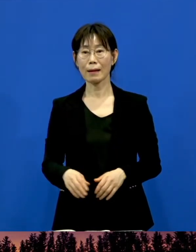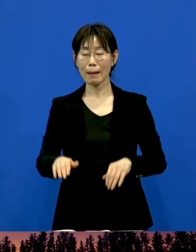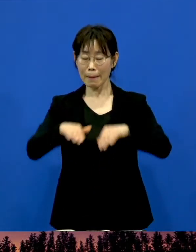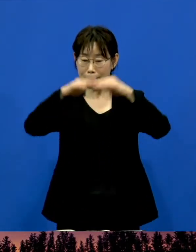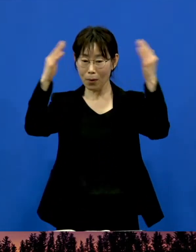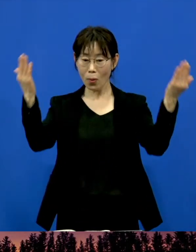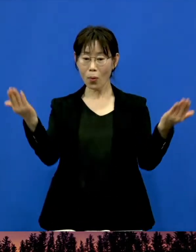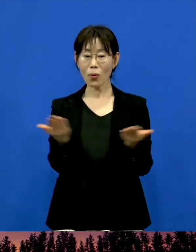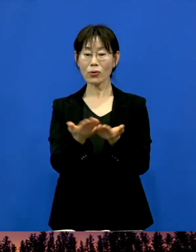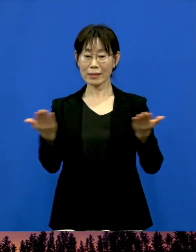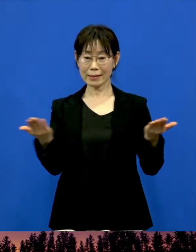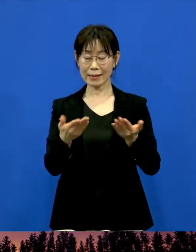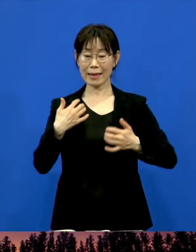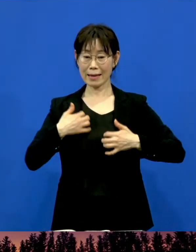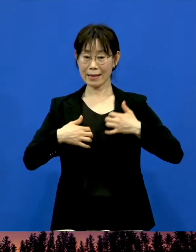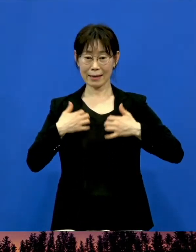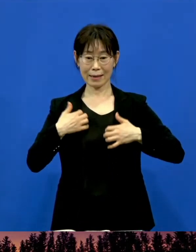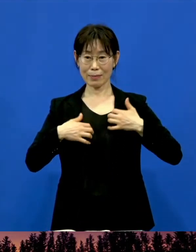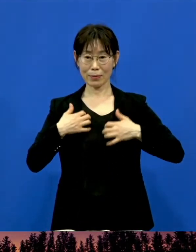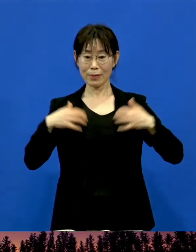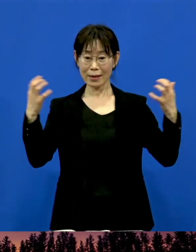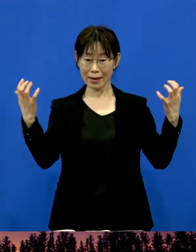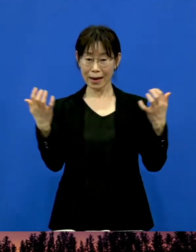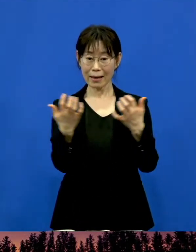일에 기쁨이 넘쳐야 돼요.